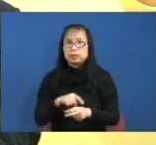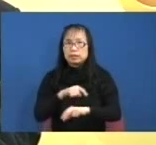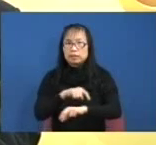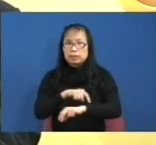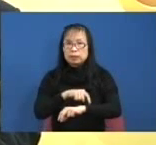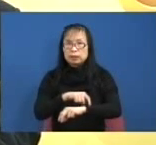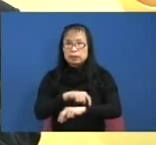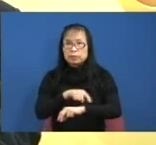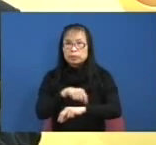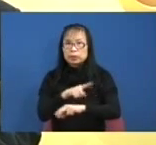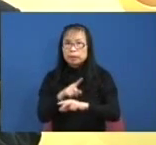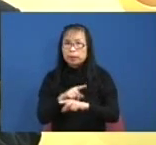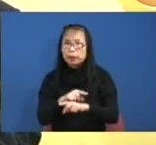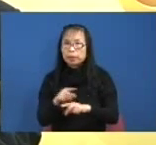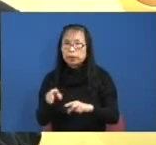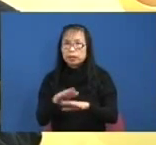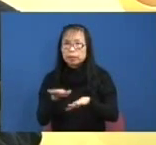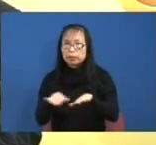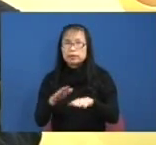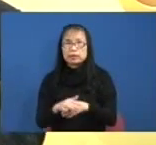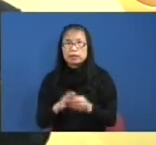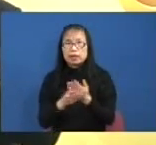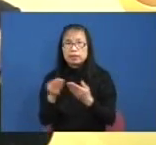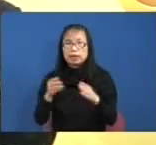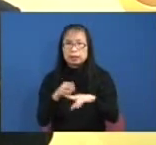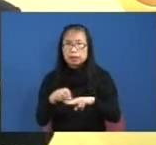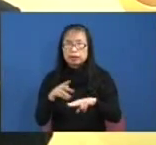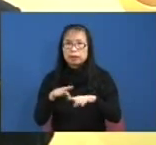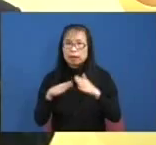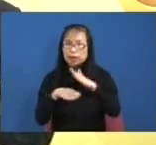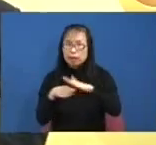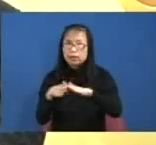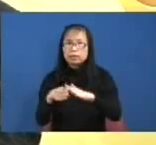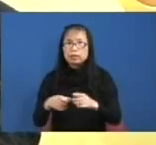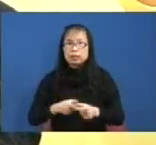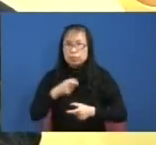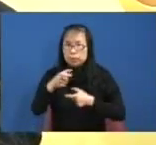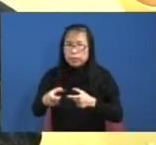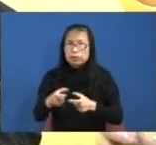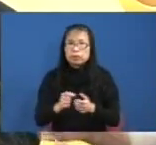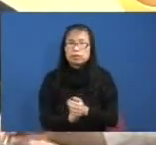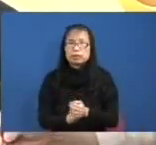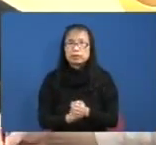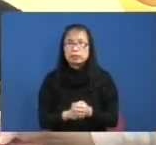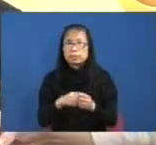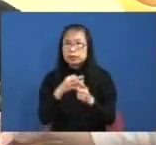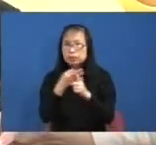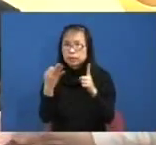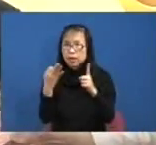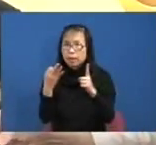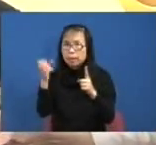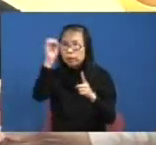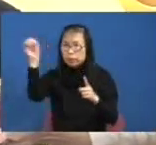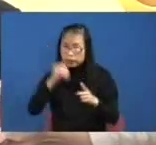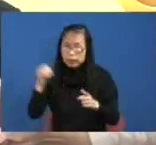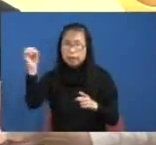咧，一般嘅茶餐廳咧，佢嘅開支啊係多咗大概13% 到嘅，即係喺嗰個工